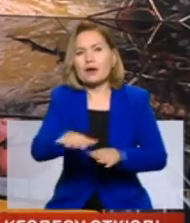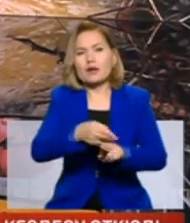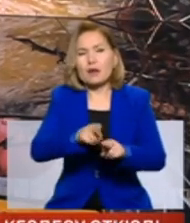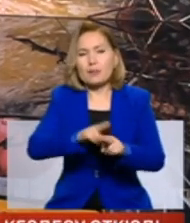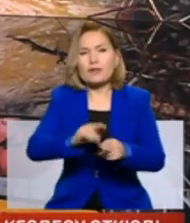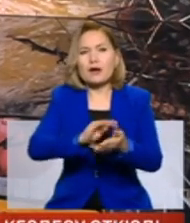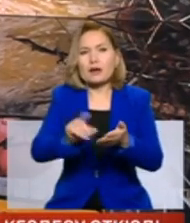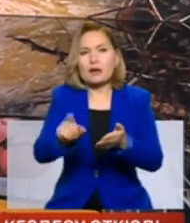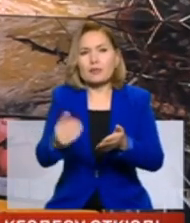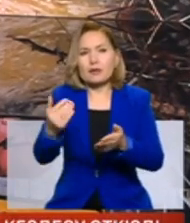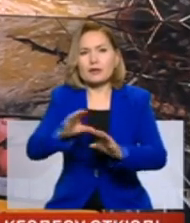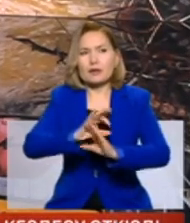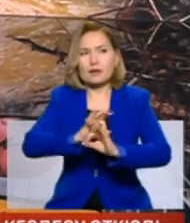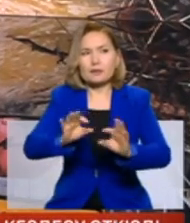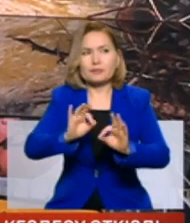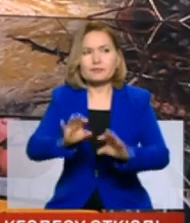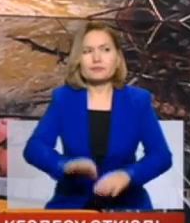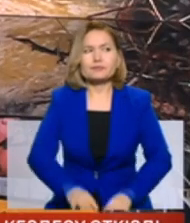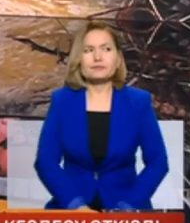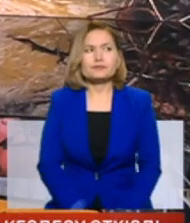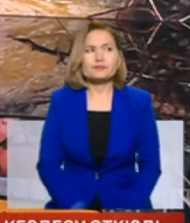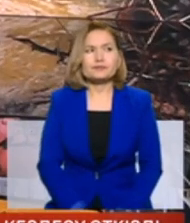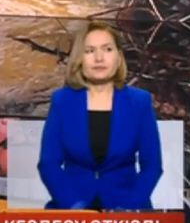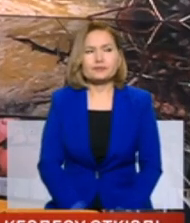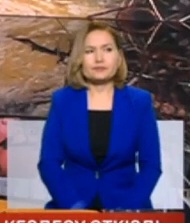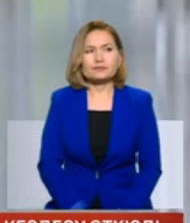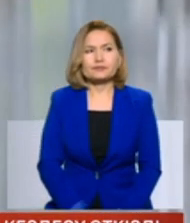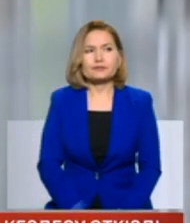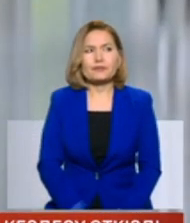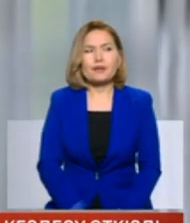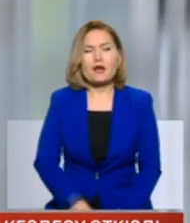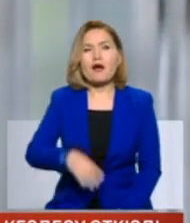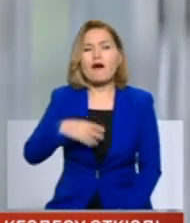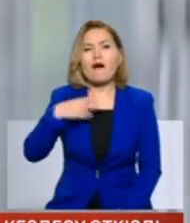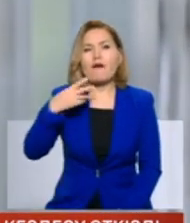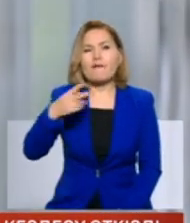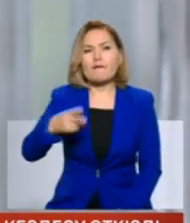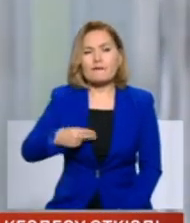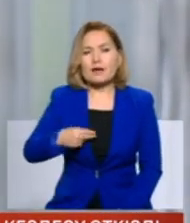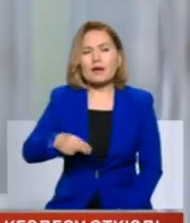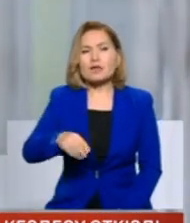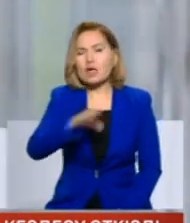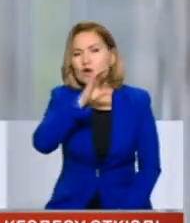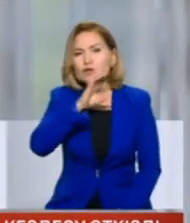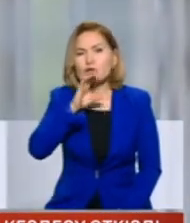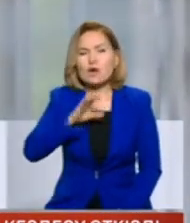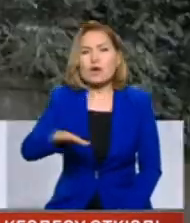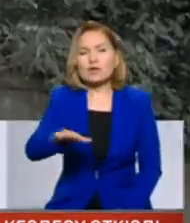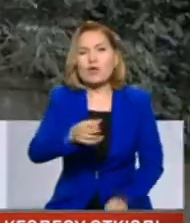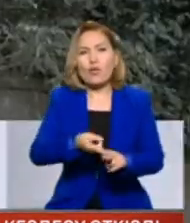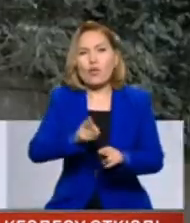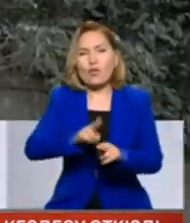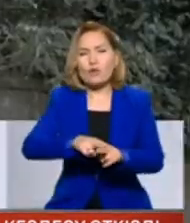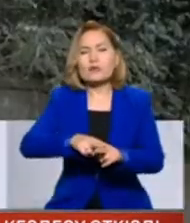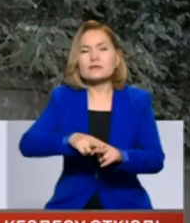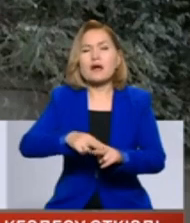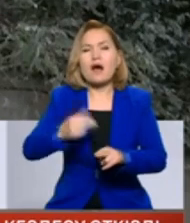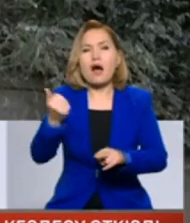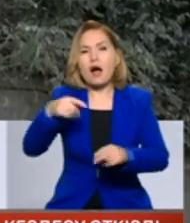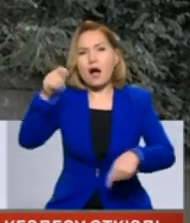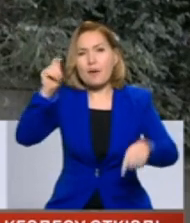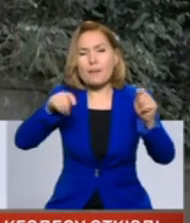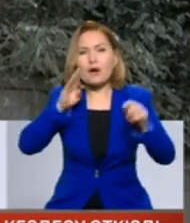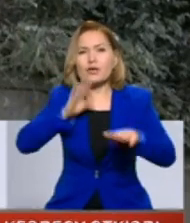жағдайды толығырақ Арстан Рысбек тоқталады. Францияның солтүстігінде төпілеп жауған жаңбыр осы аптада алапат тасқынға ұласты.